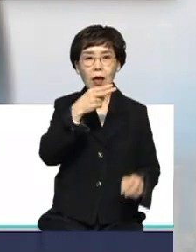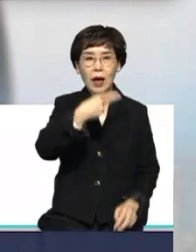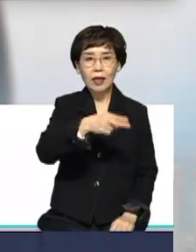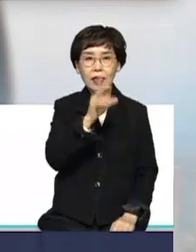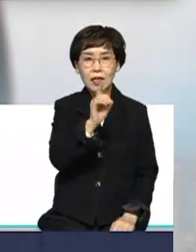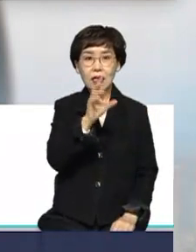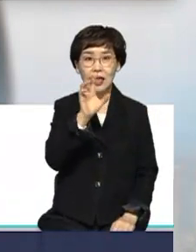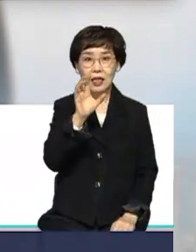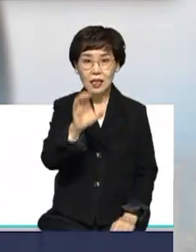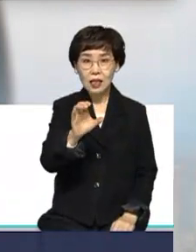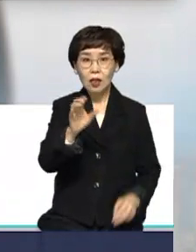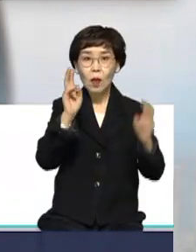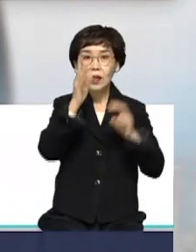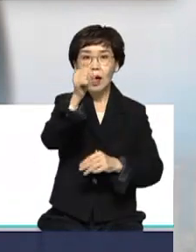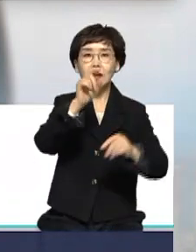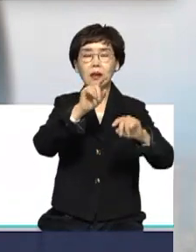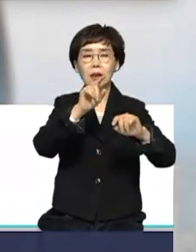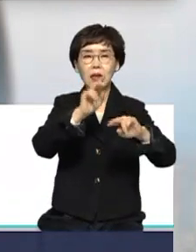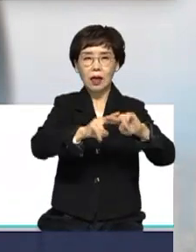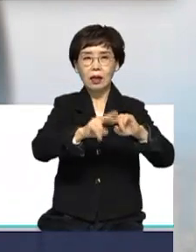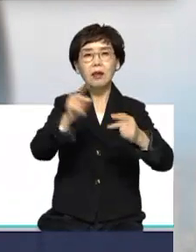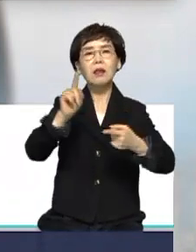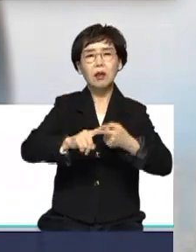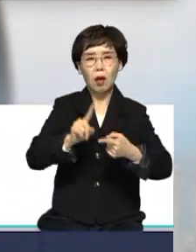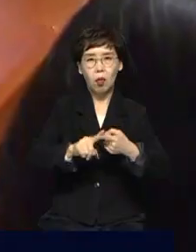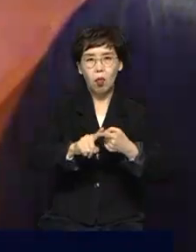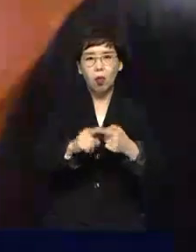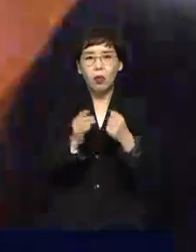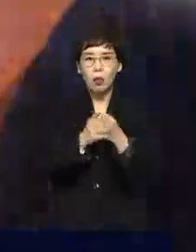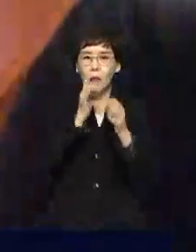논란입니다. 김범주 기자가 전해드립니다.